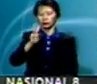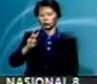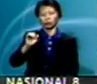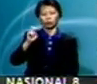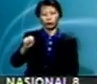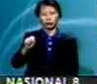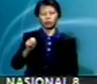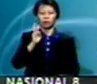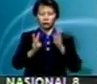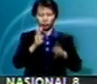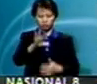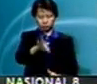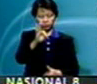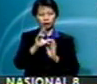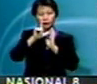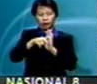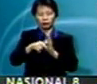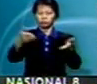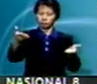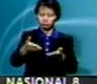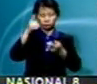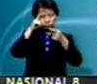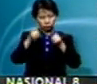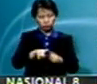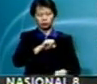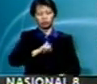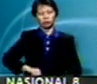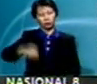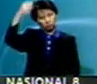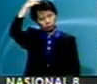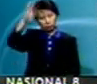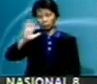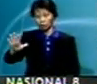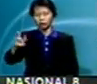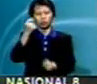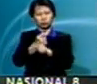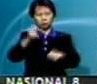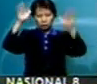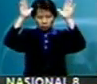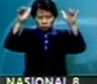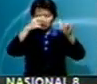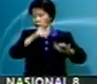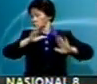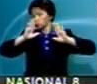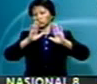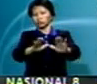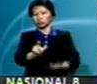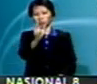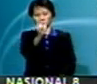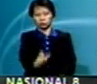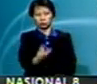Ismail. Meski pemilihan nanti diperkenan Sultan Selangor, mereka tetap berdegil untuk menolak calon